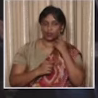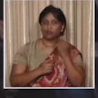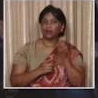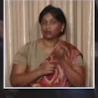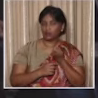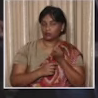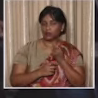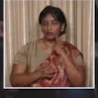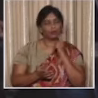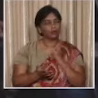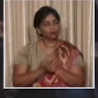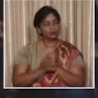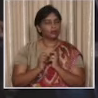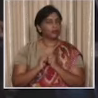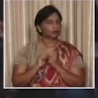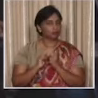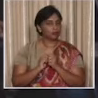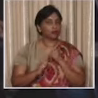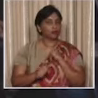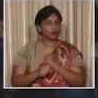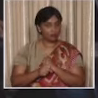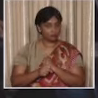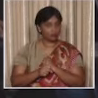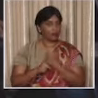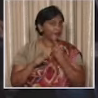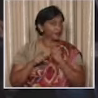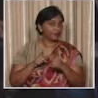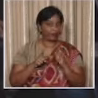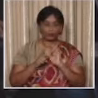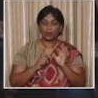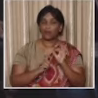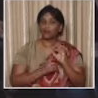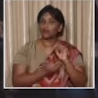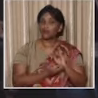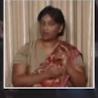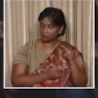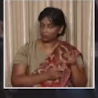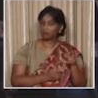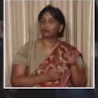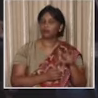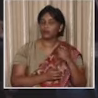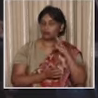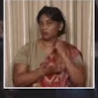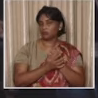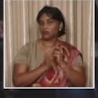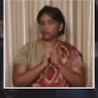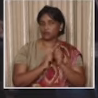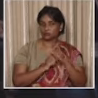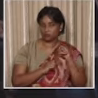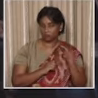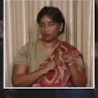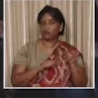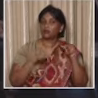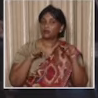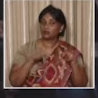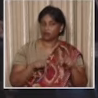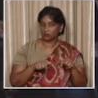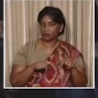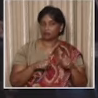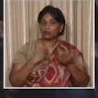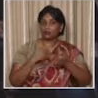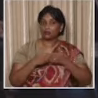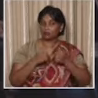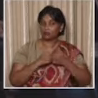आर्थिके अमारुकांग एनकोट राज्यांशे आयट वितरक निमे पुद्गलिकांशे आयटत् ए अमारुकमेनो अद